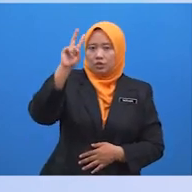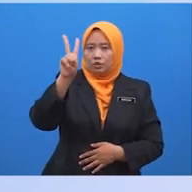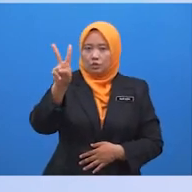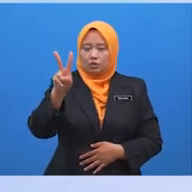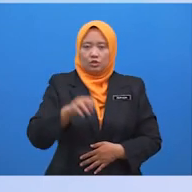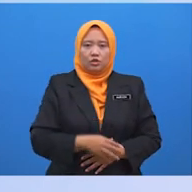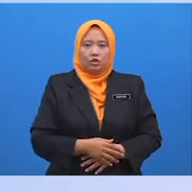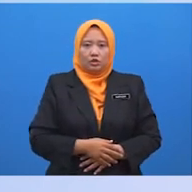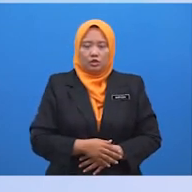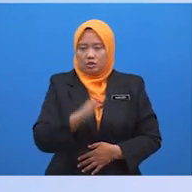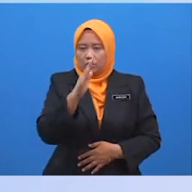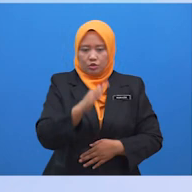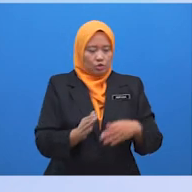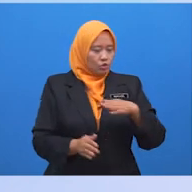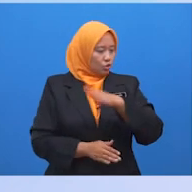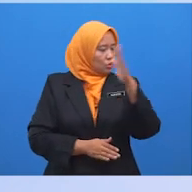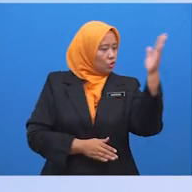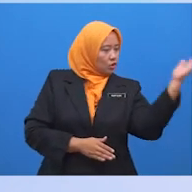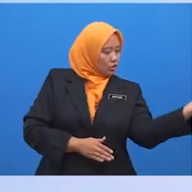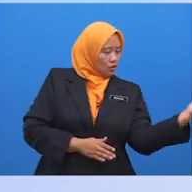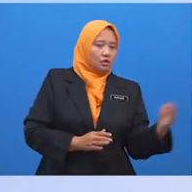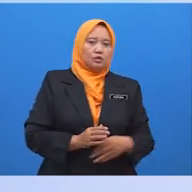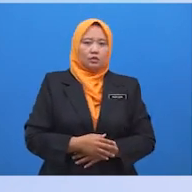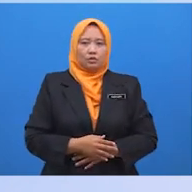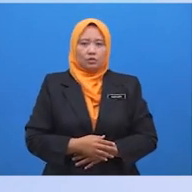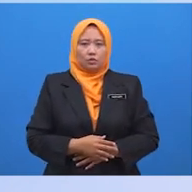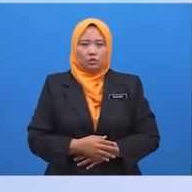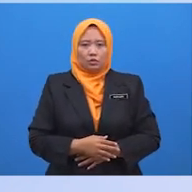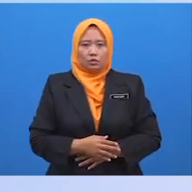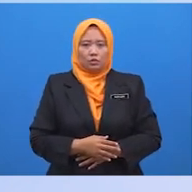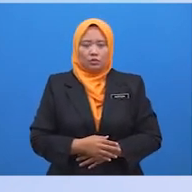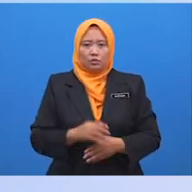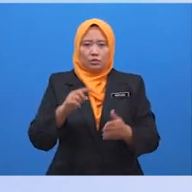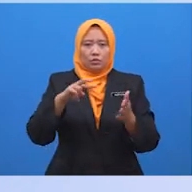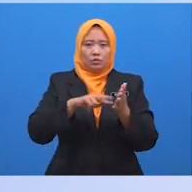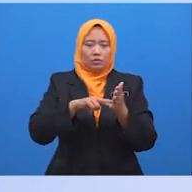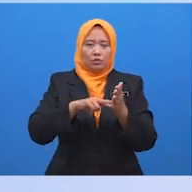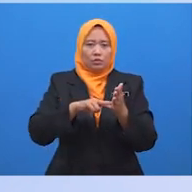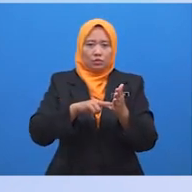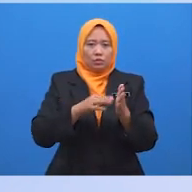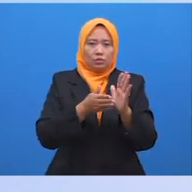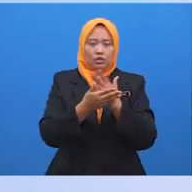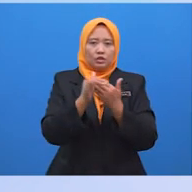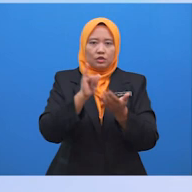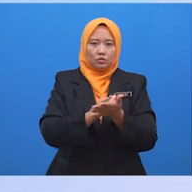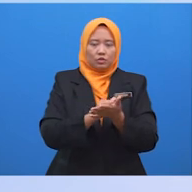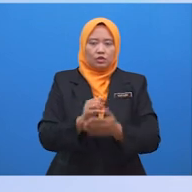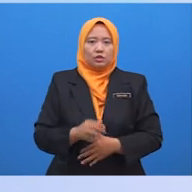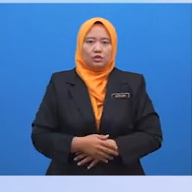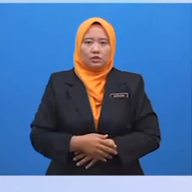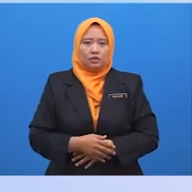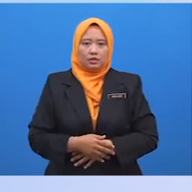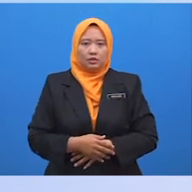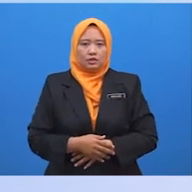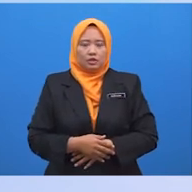kiri. Maka garis lurus G2 mempunyai kecerunan negatif. Garis